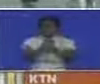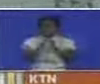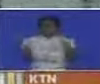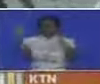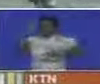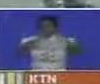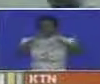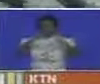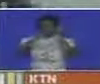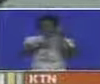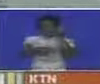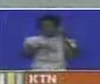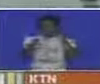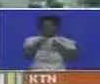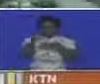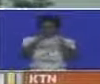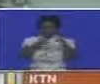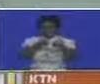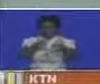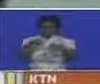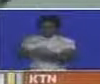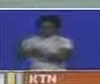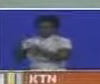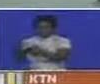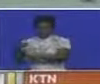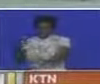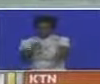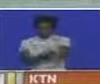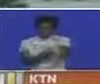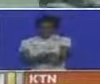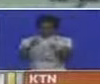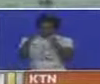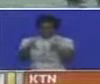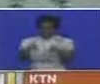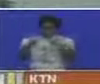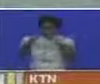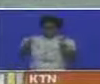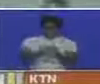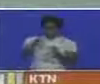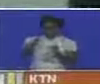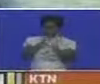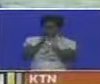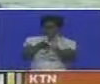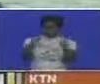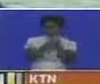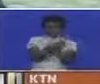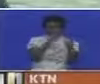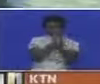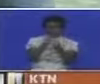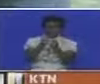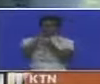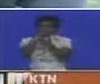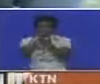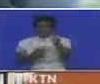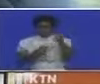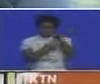na kwa wakati mwingine usafiri hadi nchi jirani kama vile Kampala wakati ambapo timu hiyo inashiriki michuano tofauti. Some of the fans